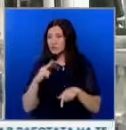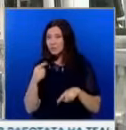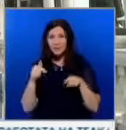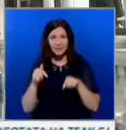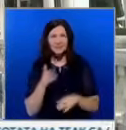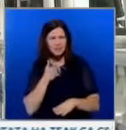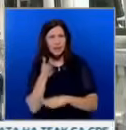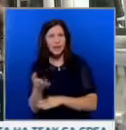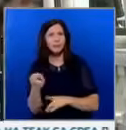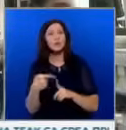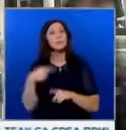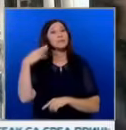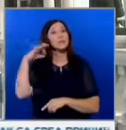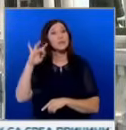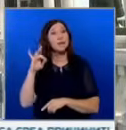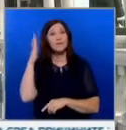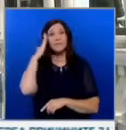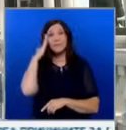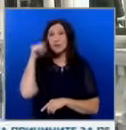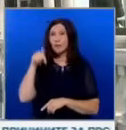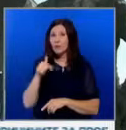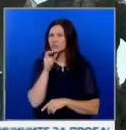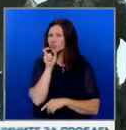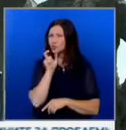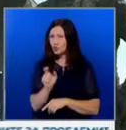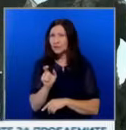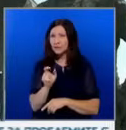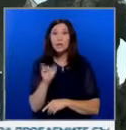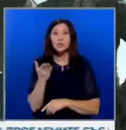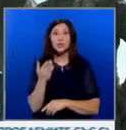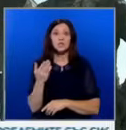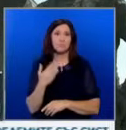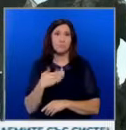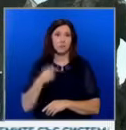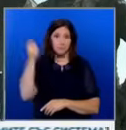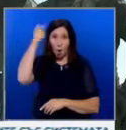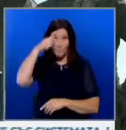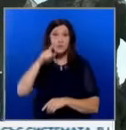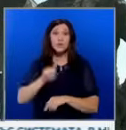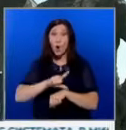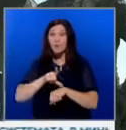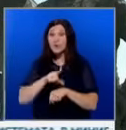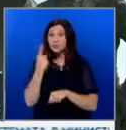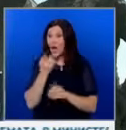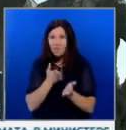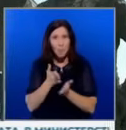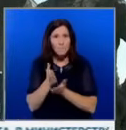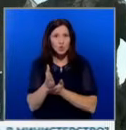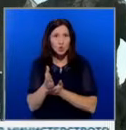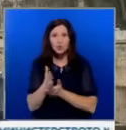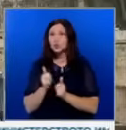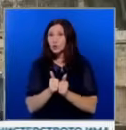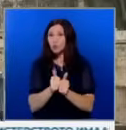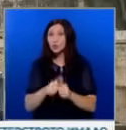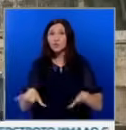днес директно към президента Радев и премиера Главчев с думите, че те са по-опитни, но времето за еднопосочно